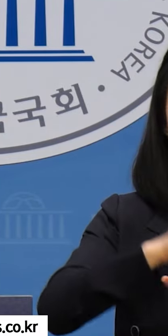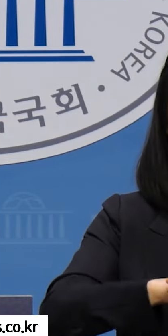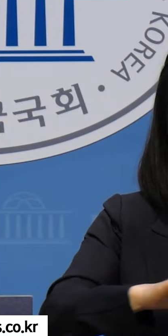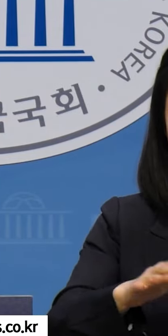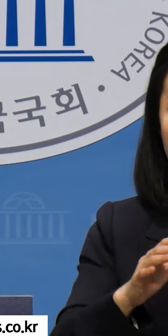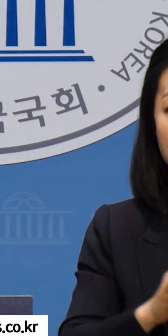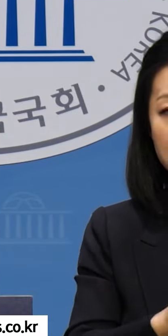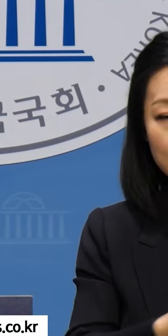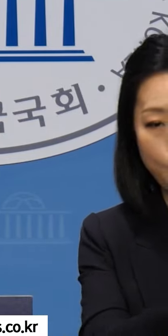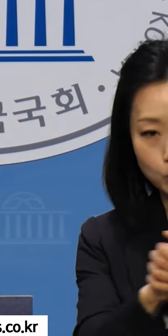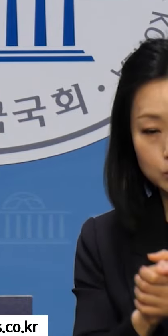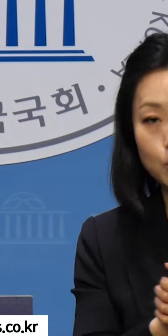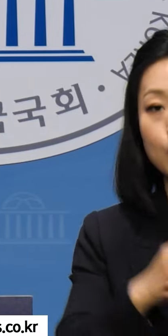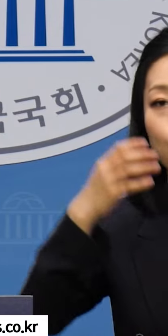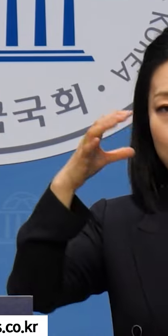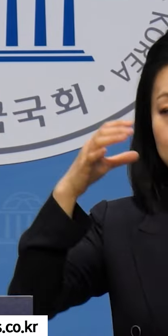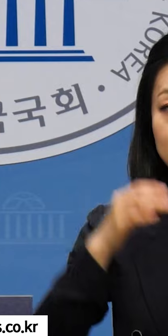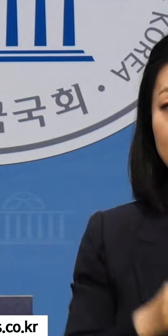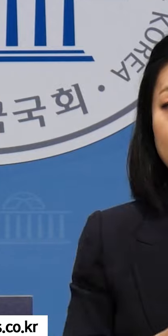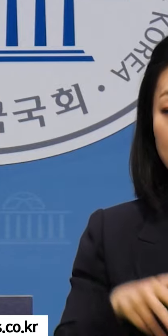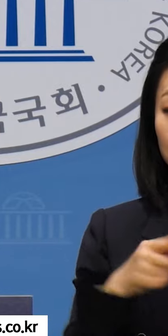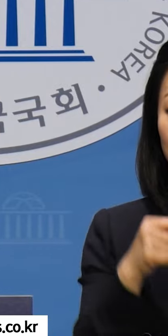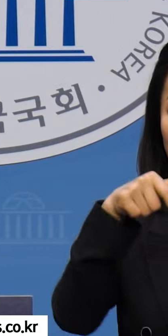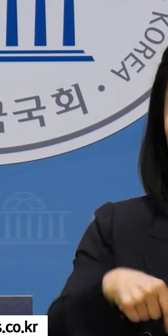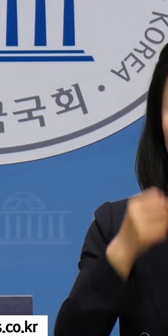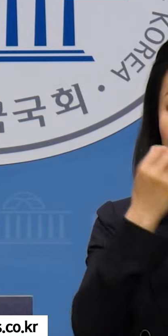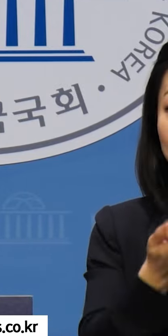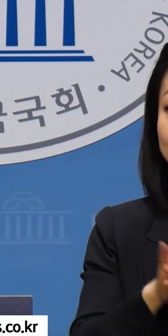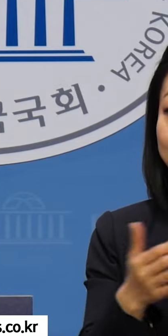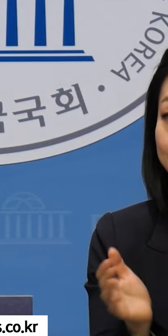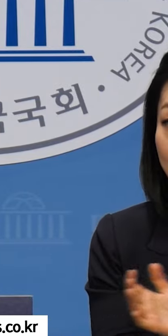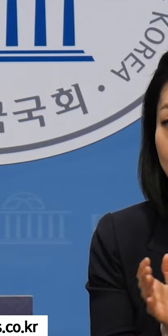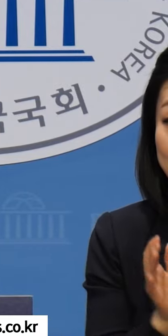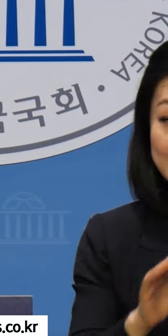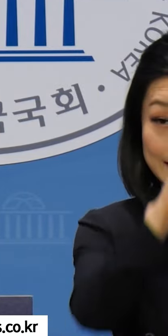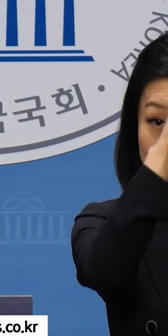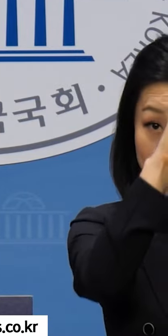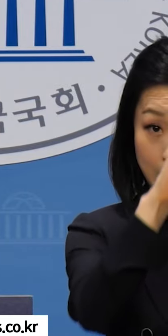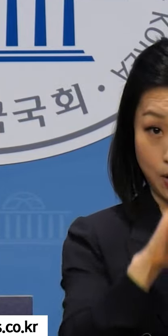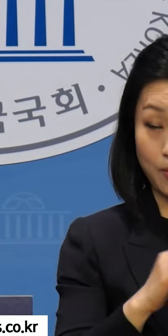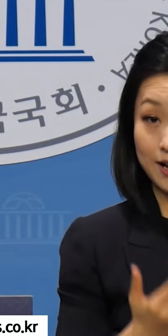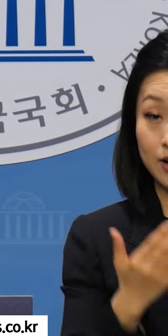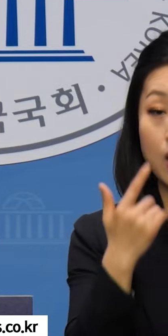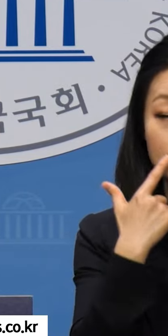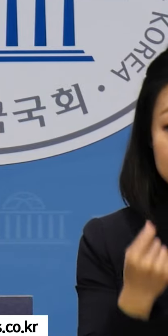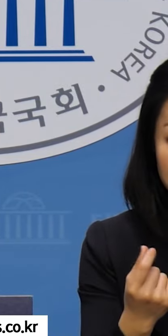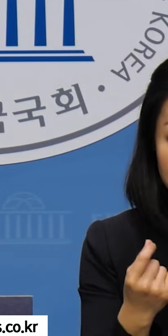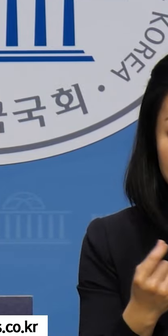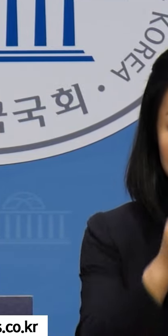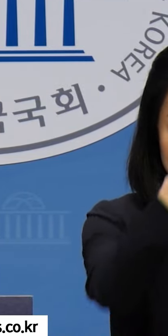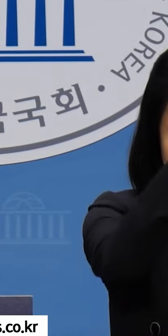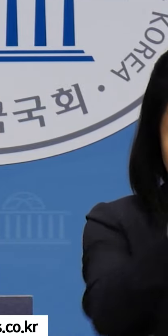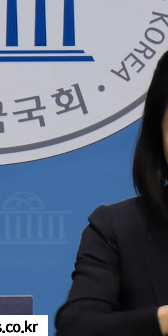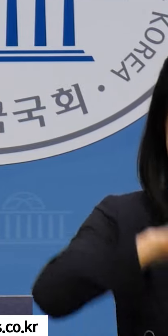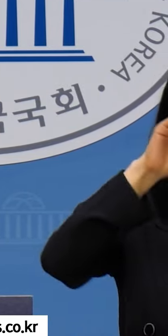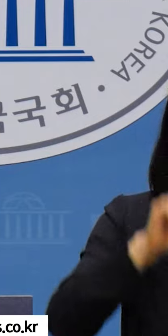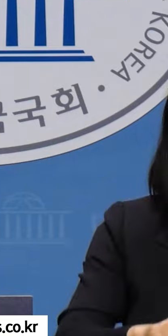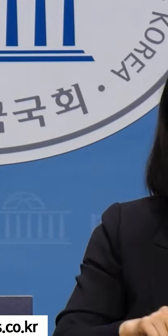공화국입니다 조국 혁신당 앞에 말씀드린 내용을 이정표 삼아 의정 활동을